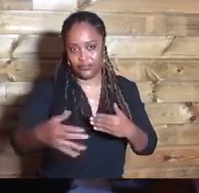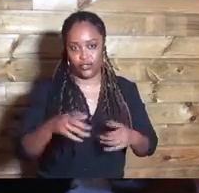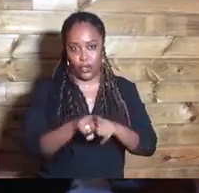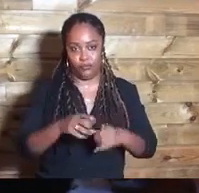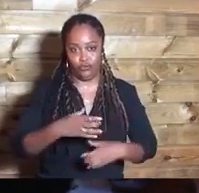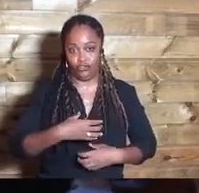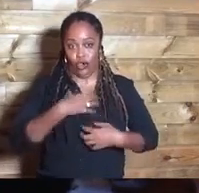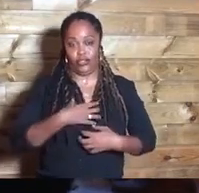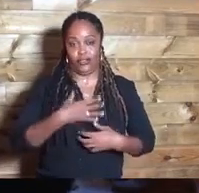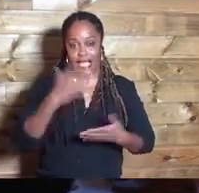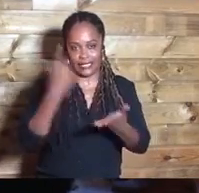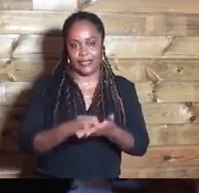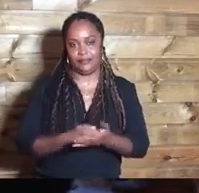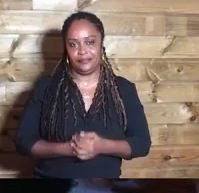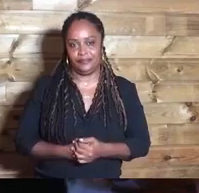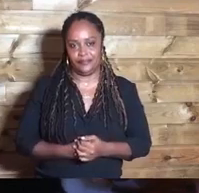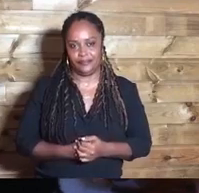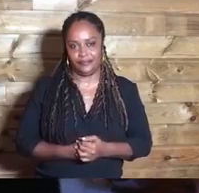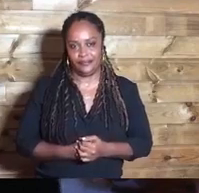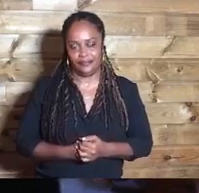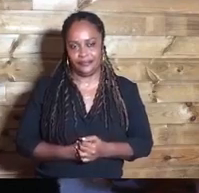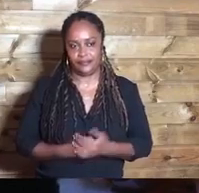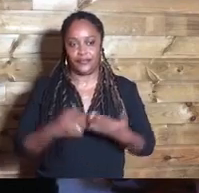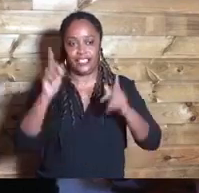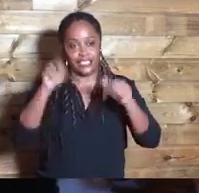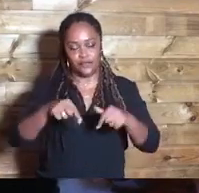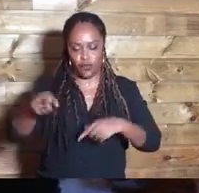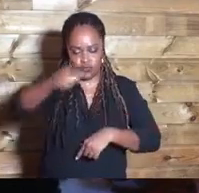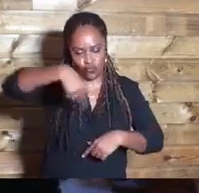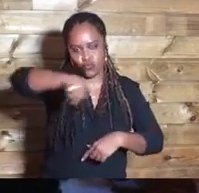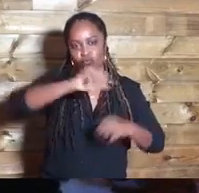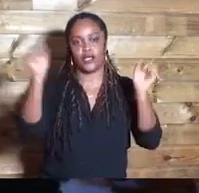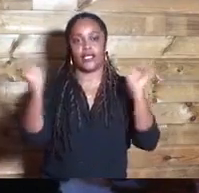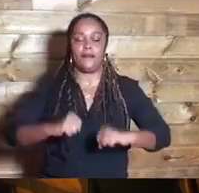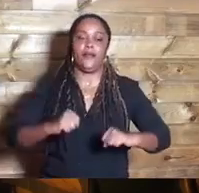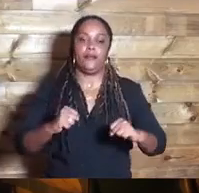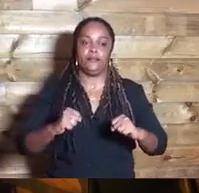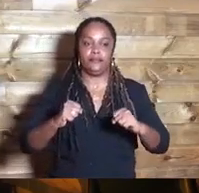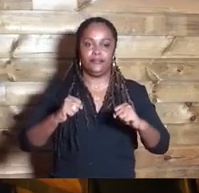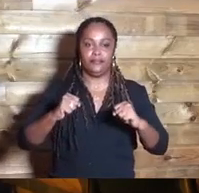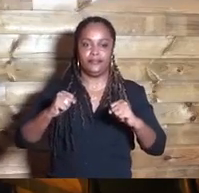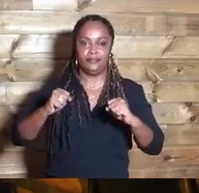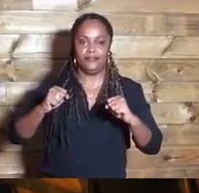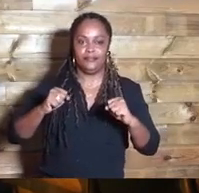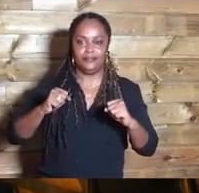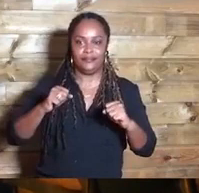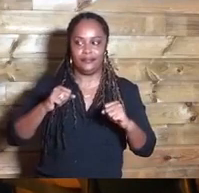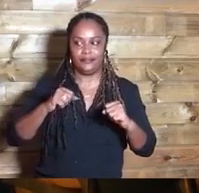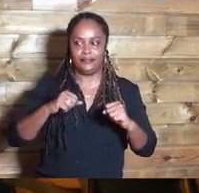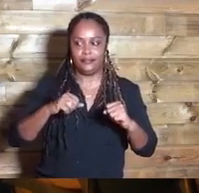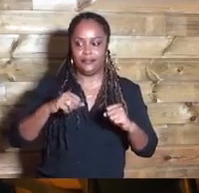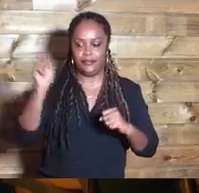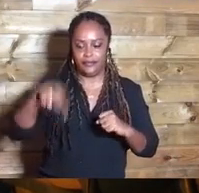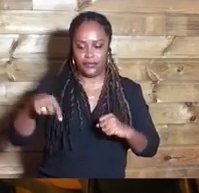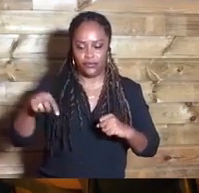n'avons ça, nous avons créé des aléas naturels qui ont créé des risques. Donc, il faut nous capables aussi d'aimer des raids ou bouts, l'envoi nous tomber. Et c'est ça